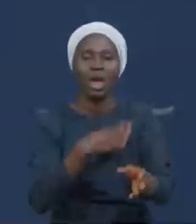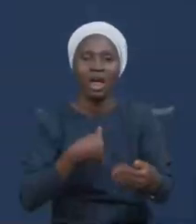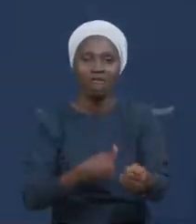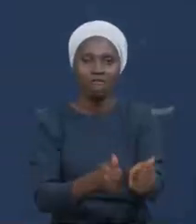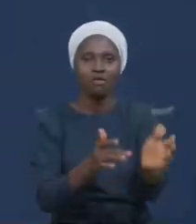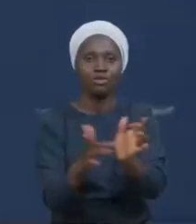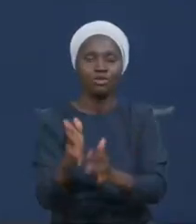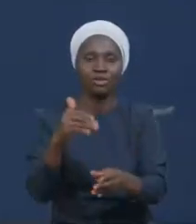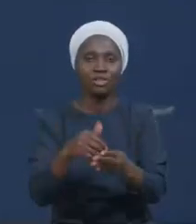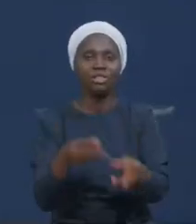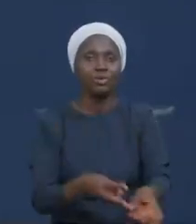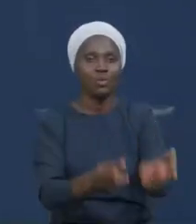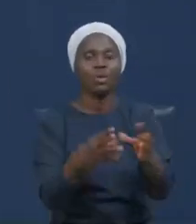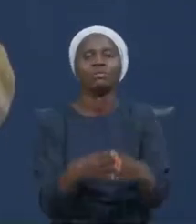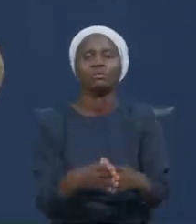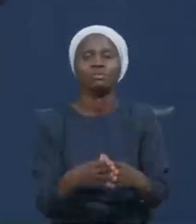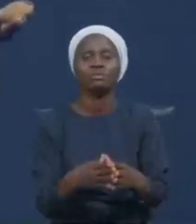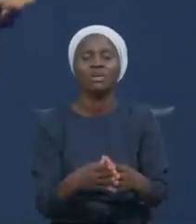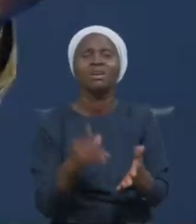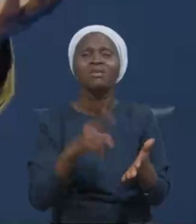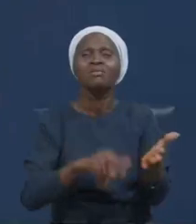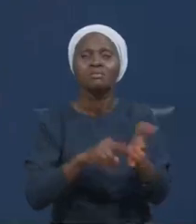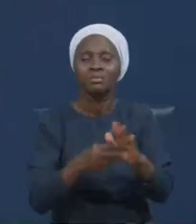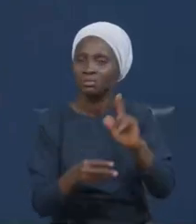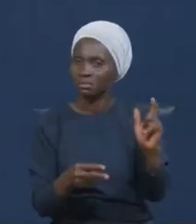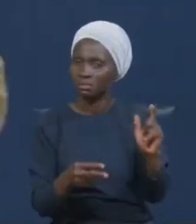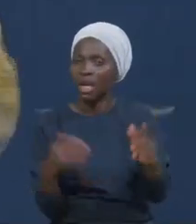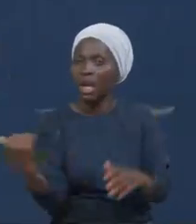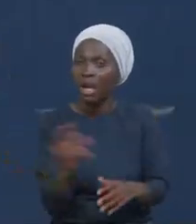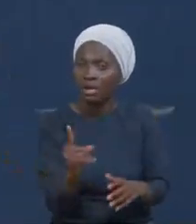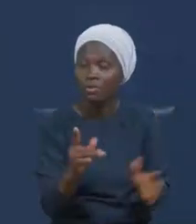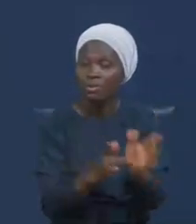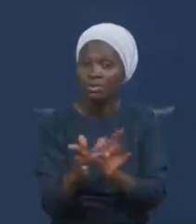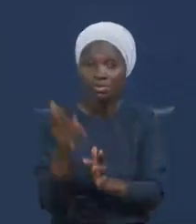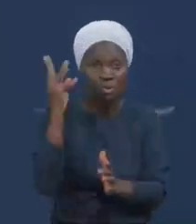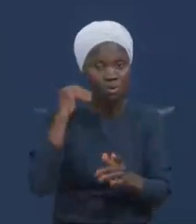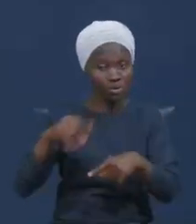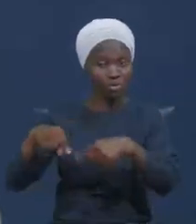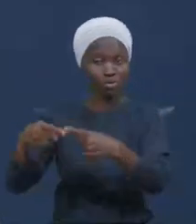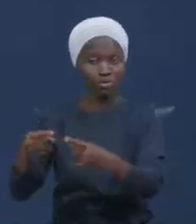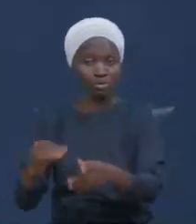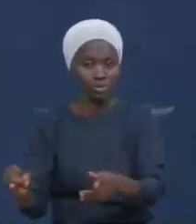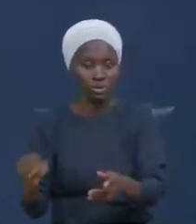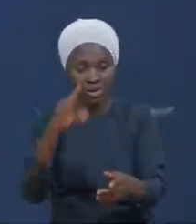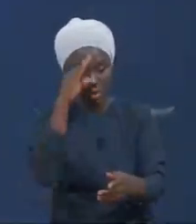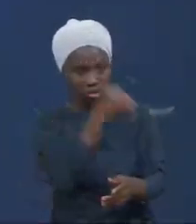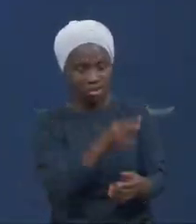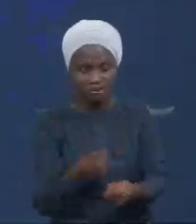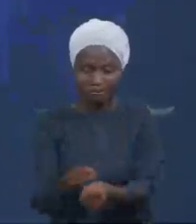Ça veut dire quoi? Partout où Jésus allait, il suivait Jésus dans le